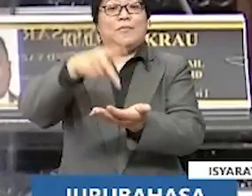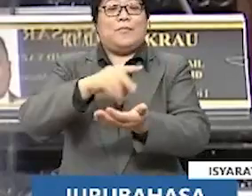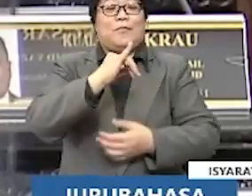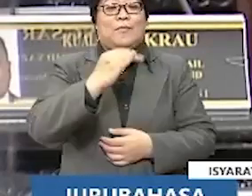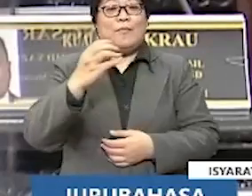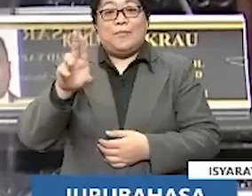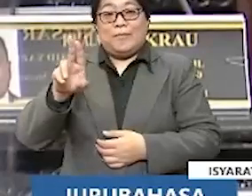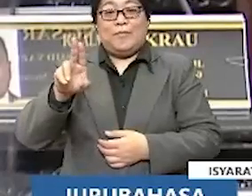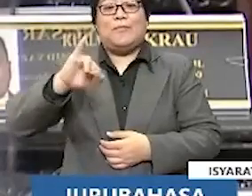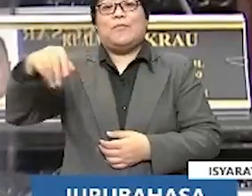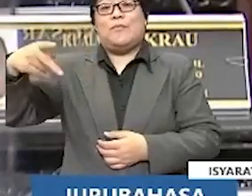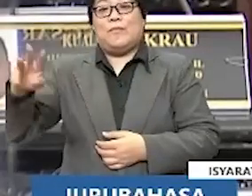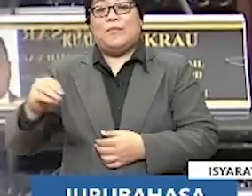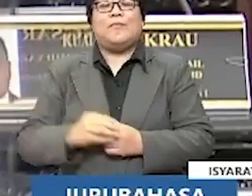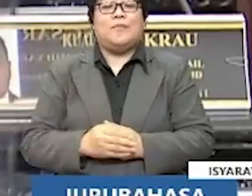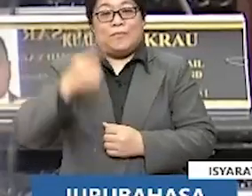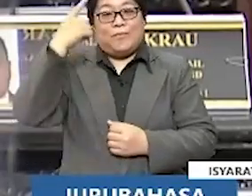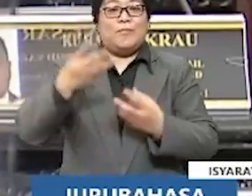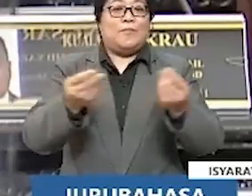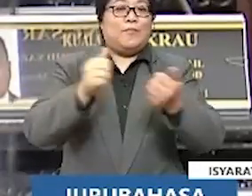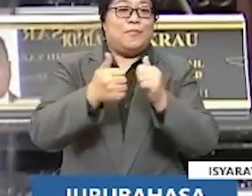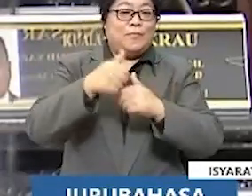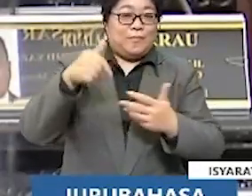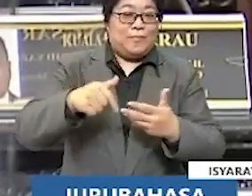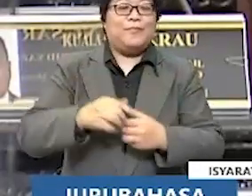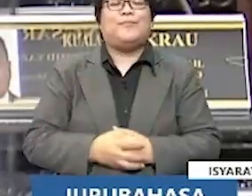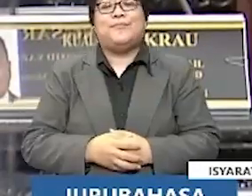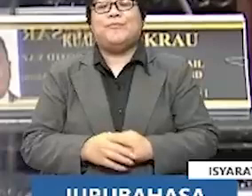ICU, Jabatan Perdana Menteri untuk isu-isu ini. Dan